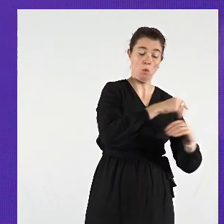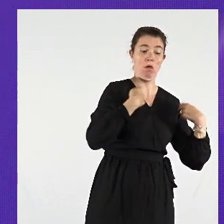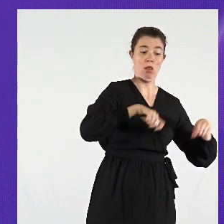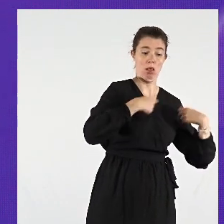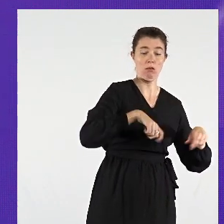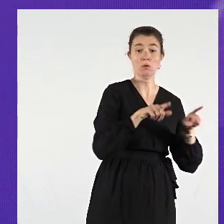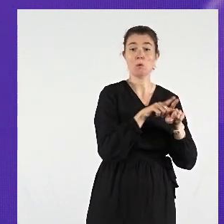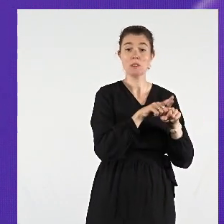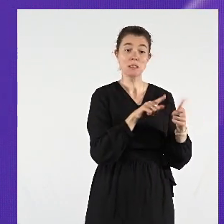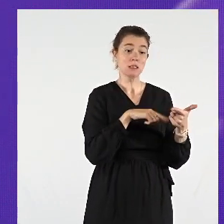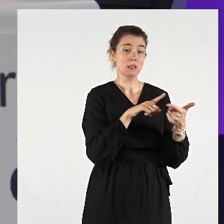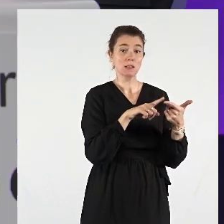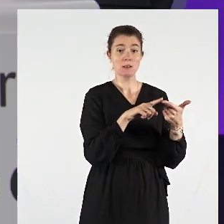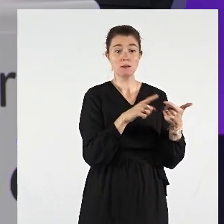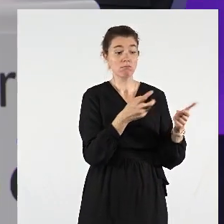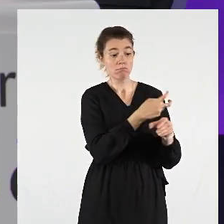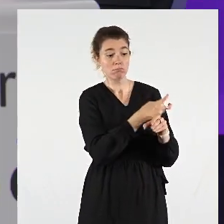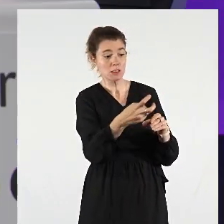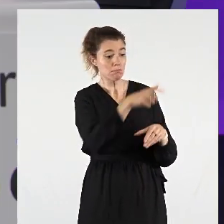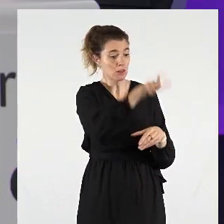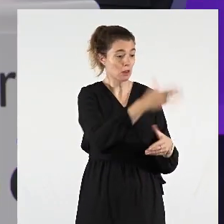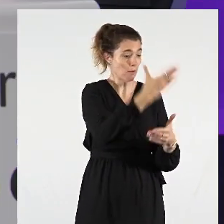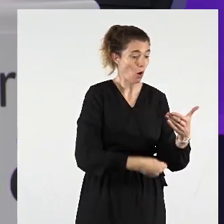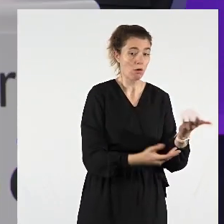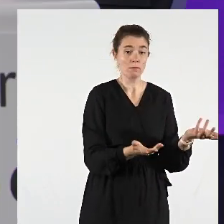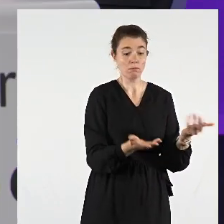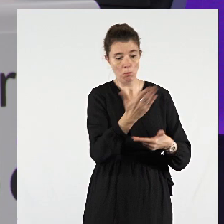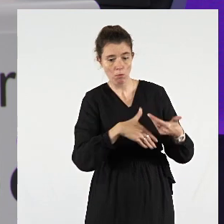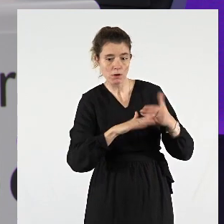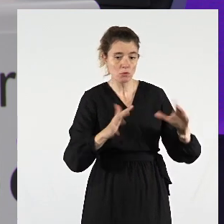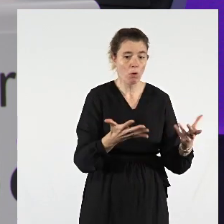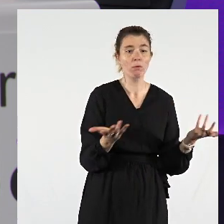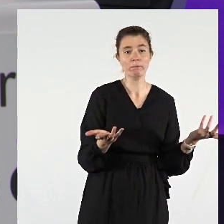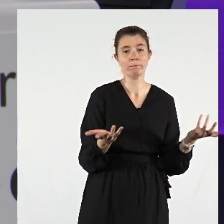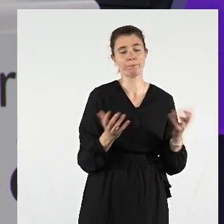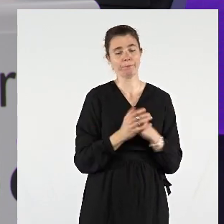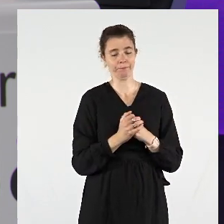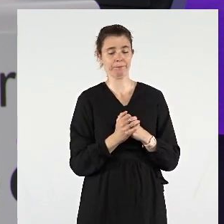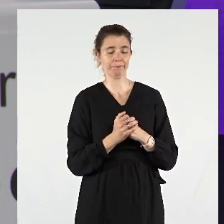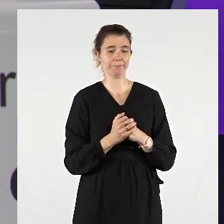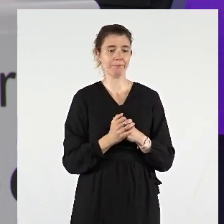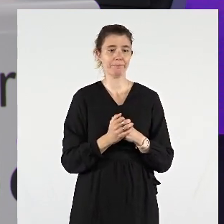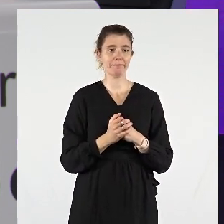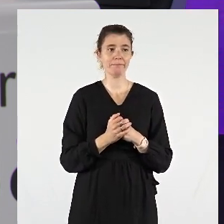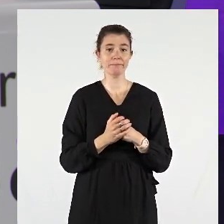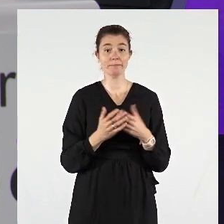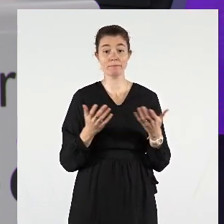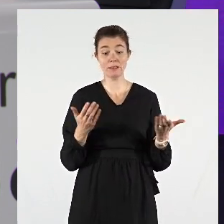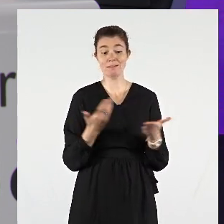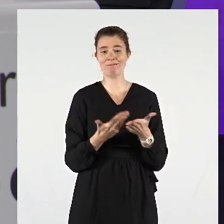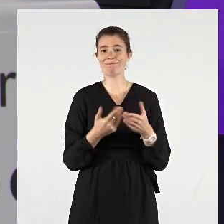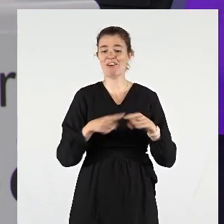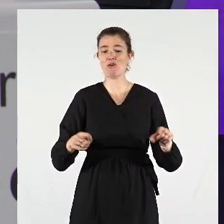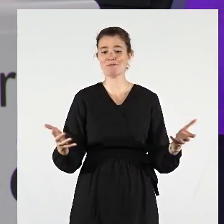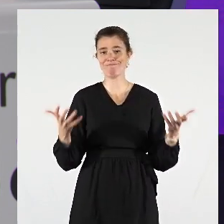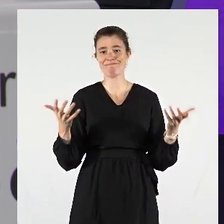également le risque d'absentéisme, la couverture du coût de l'absentéisme, ou du remplacement, pour le dire positivement. Et donc, il y a tout un